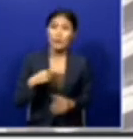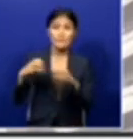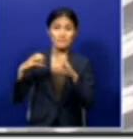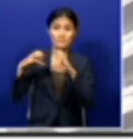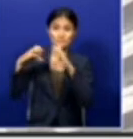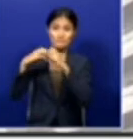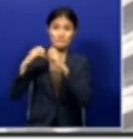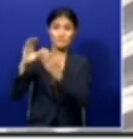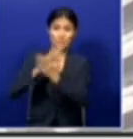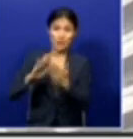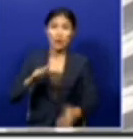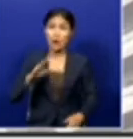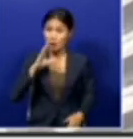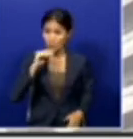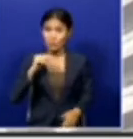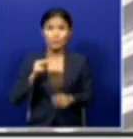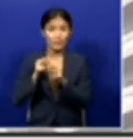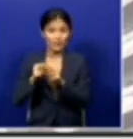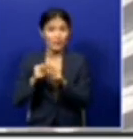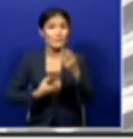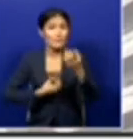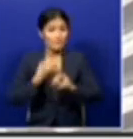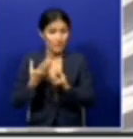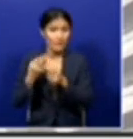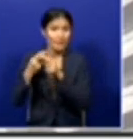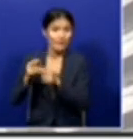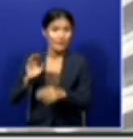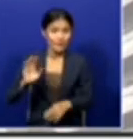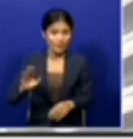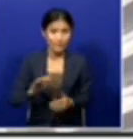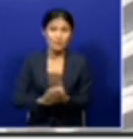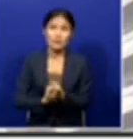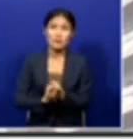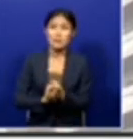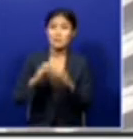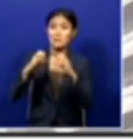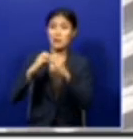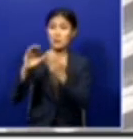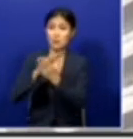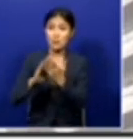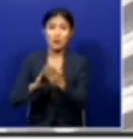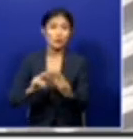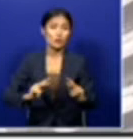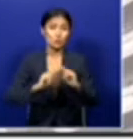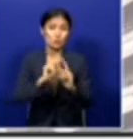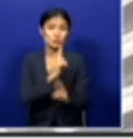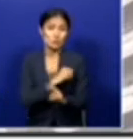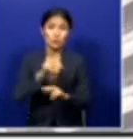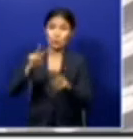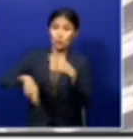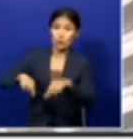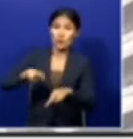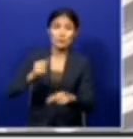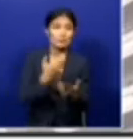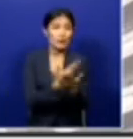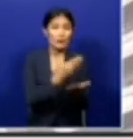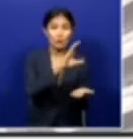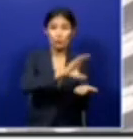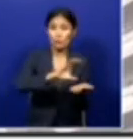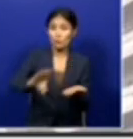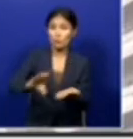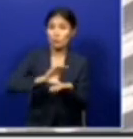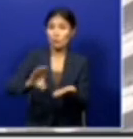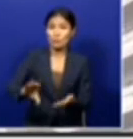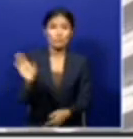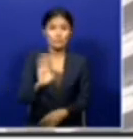องพูดเช่นนี้ไม่ใช่ว่าพรรคภูมิใจไทยดูแลกระทรวงสาธารณสุขจะพูดให้ได้งบประมาณมากๆมันไม่ใช่